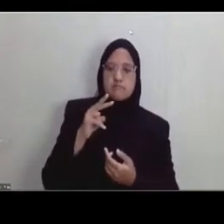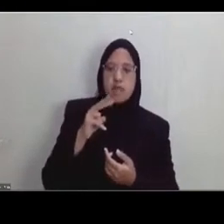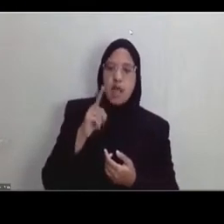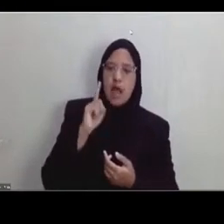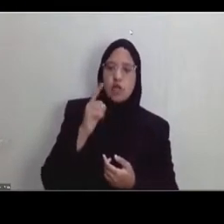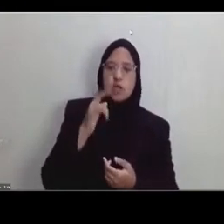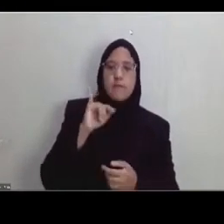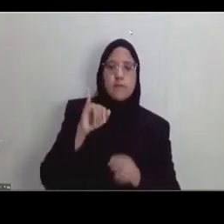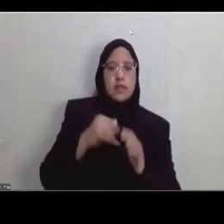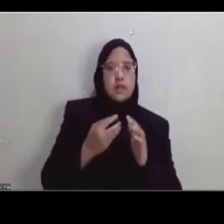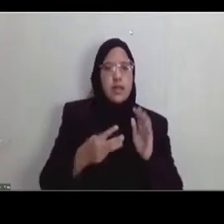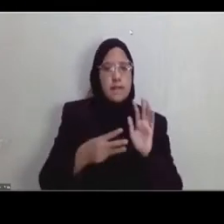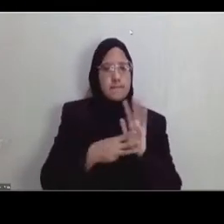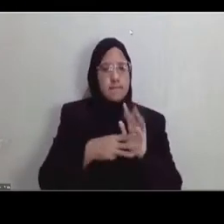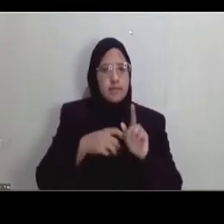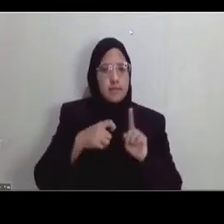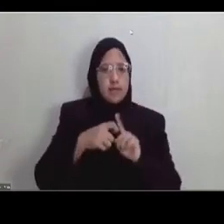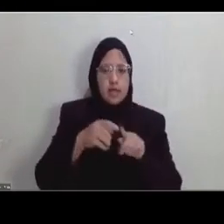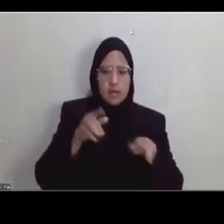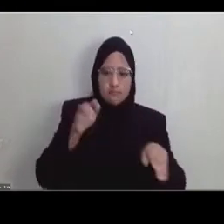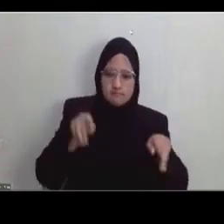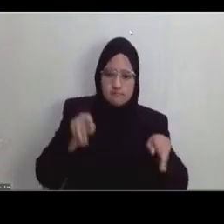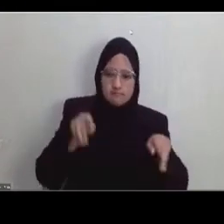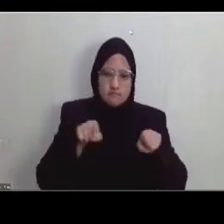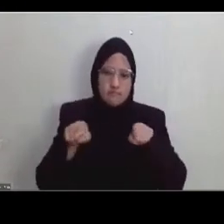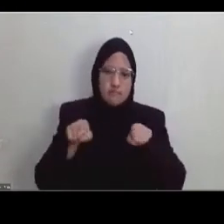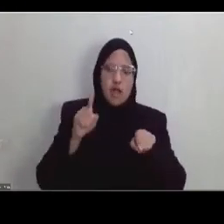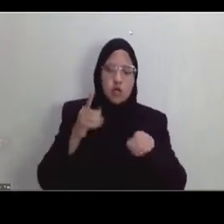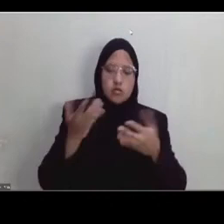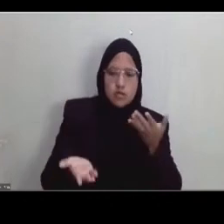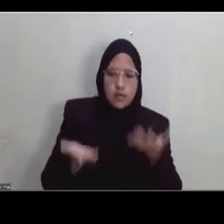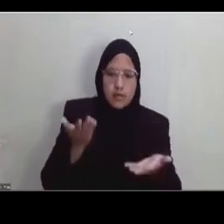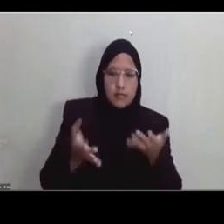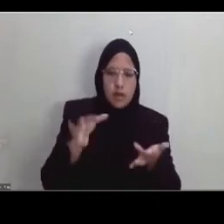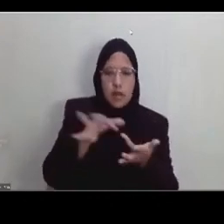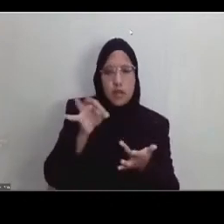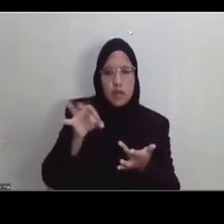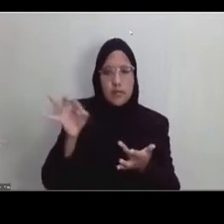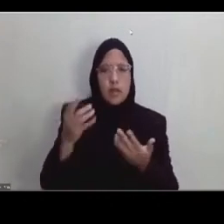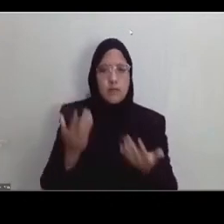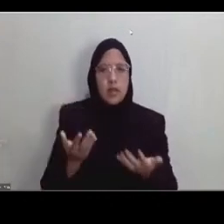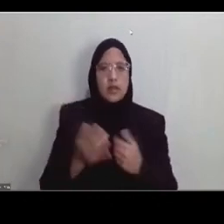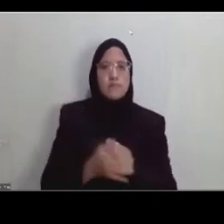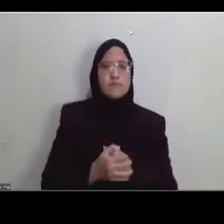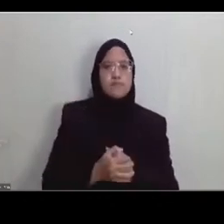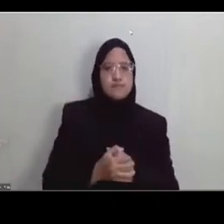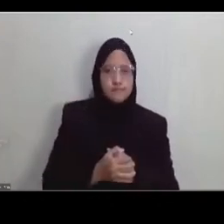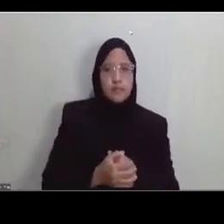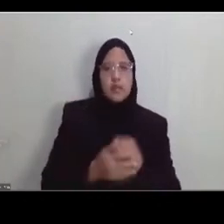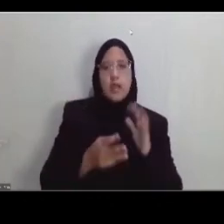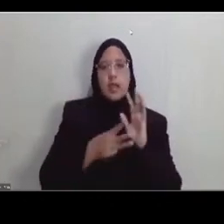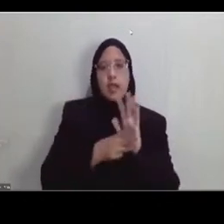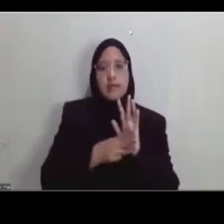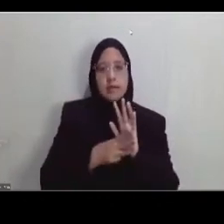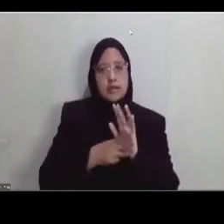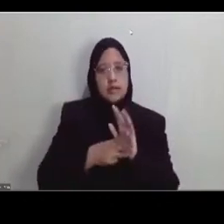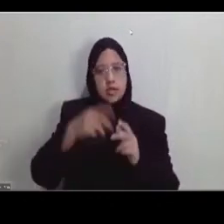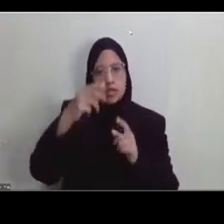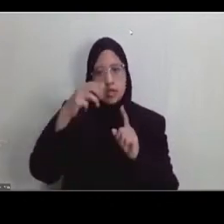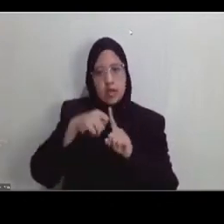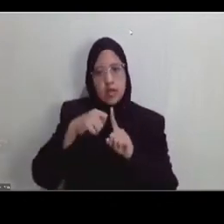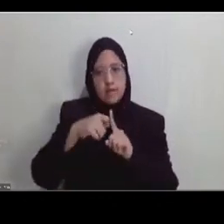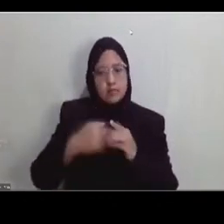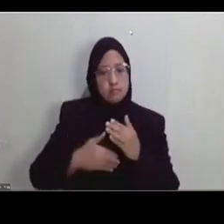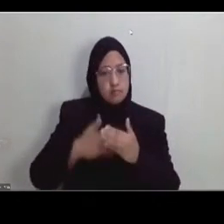Konstitusi banding terhadap putusan majelis kehormatan tersebut tidak dipertimbangkan lebih lanjut karena